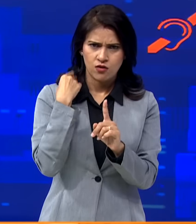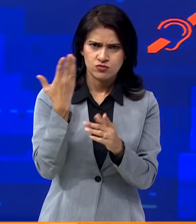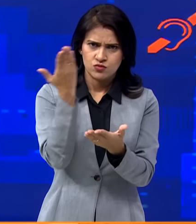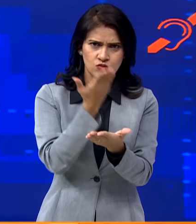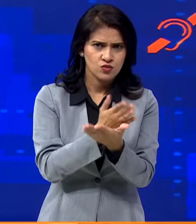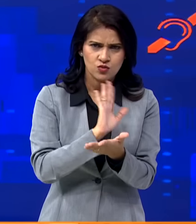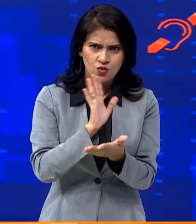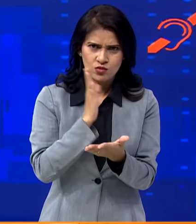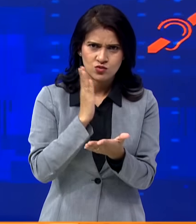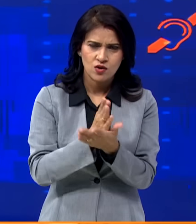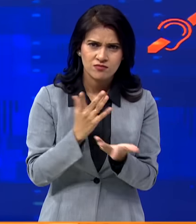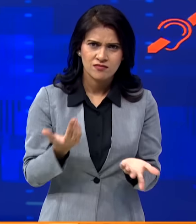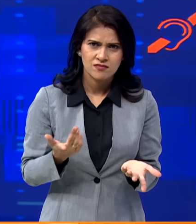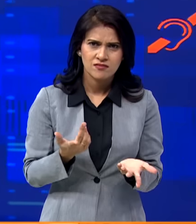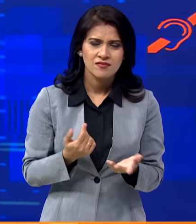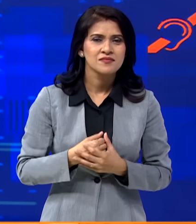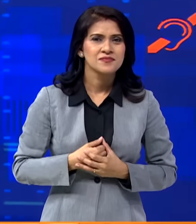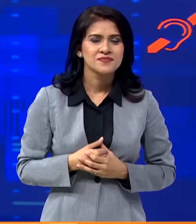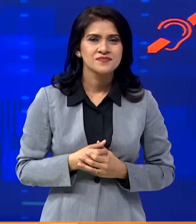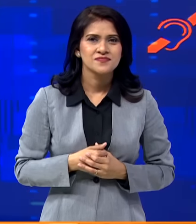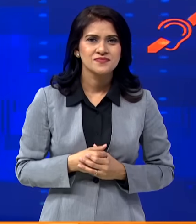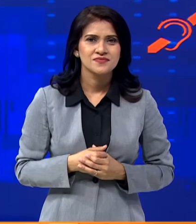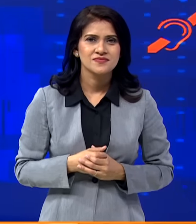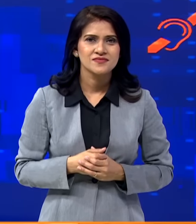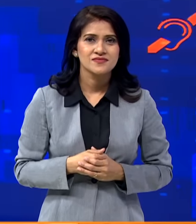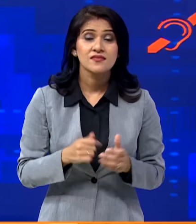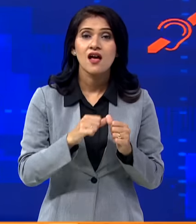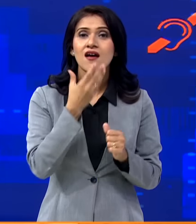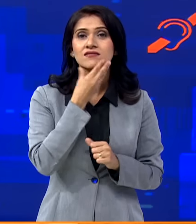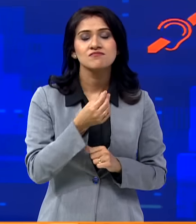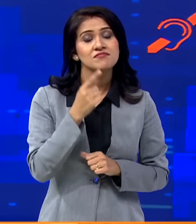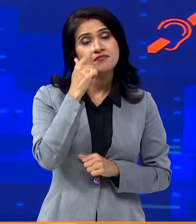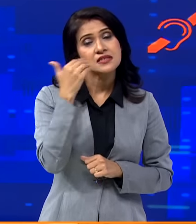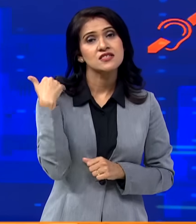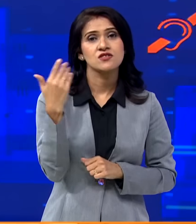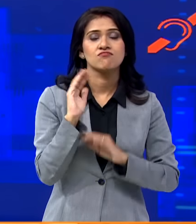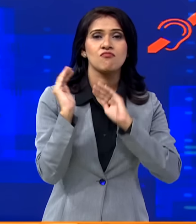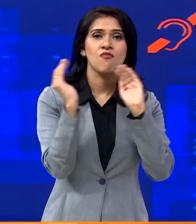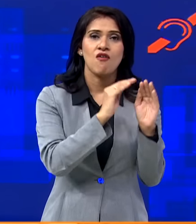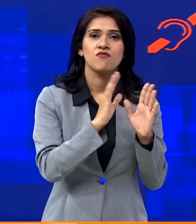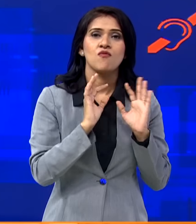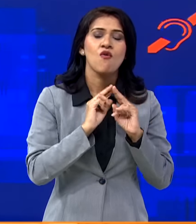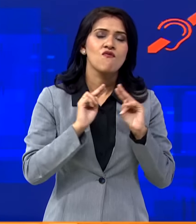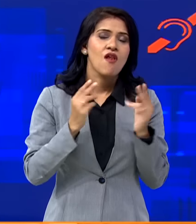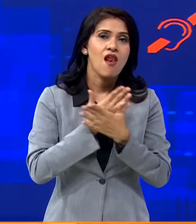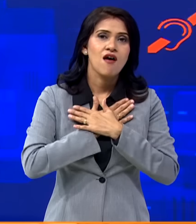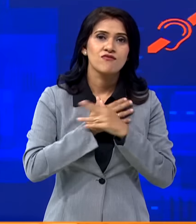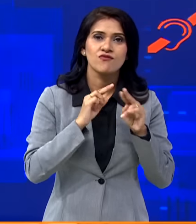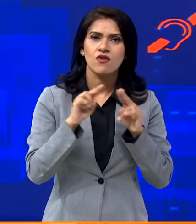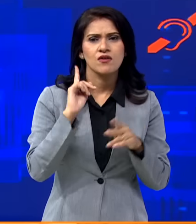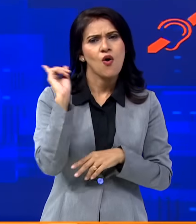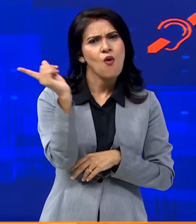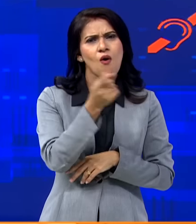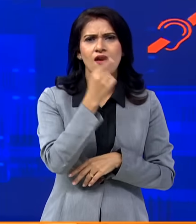देखिए यह बात तो पक्की है कि प्रियंका गांधी जी एक बहुत अच्छी बहन है और वह अपने भाई से बहुत प्रेम करती है हर